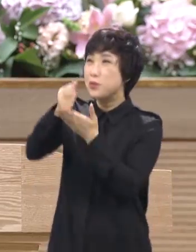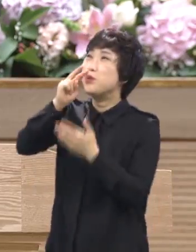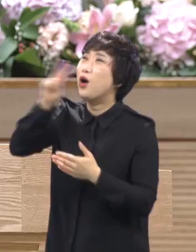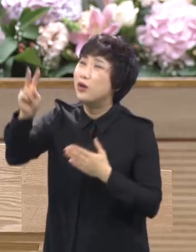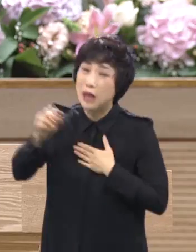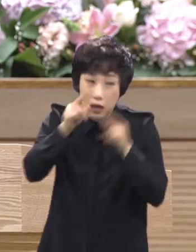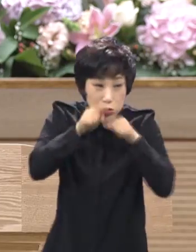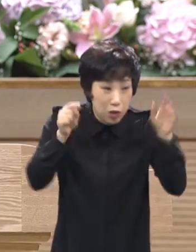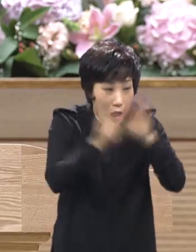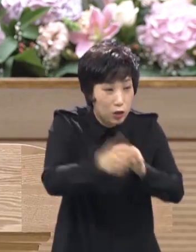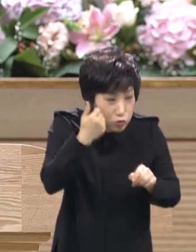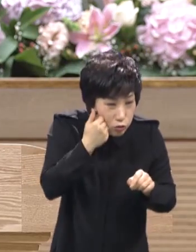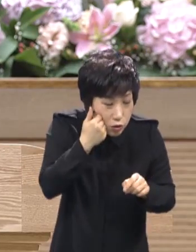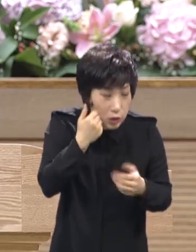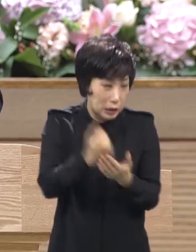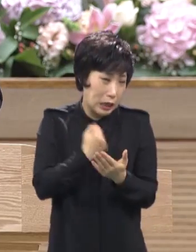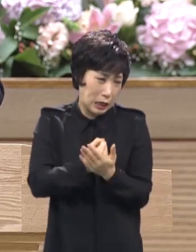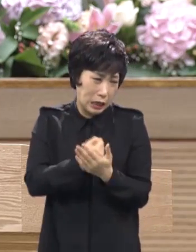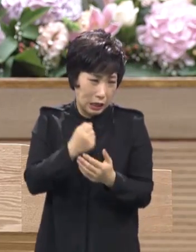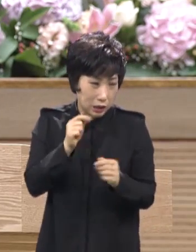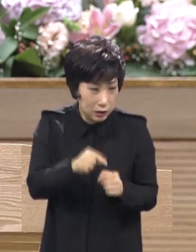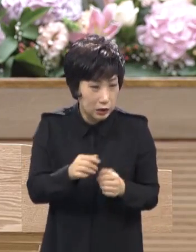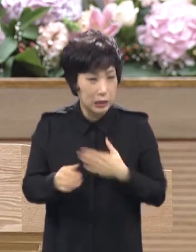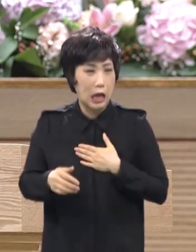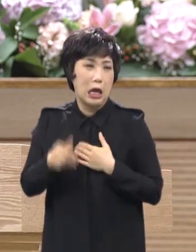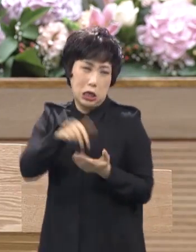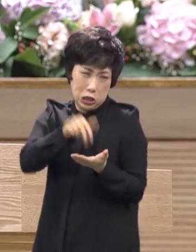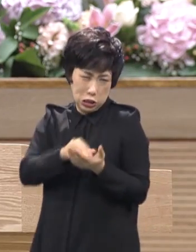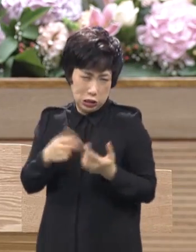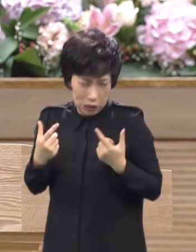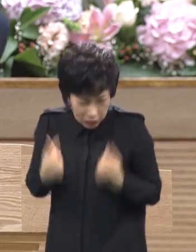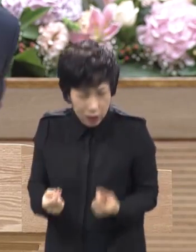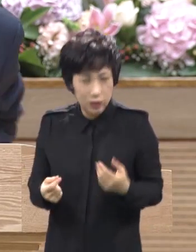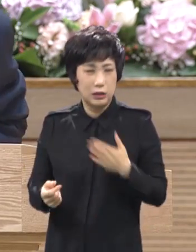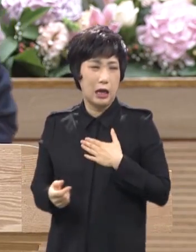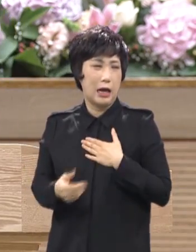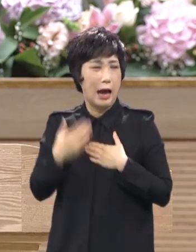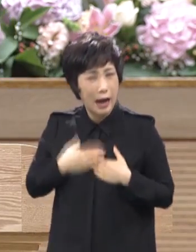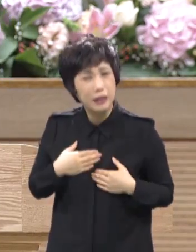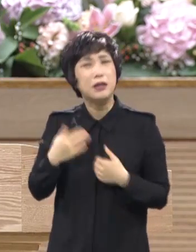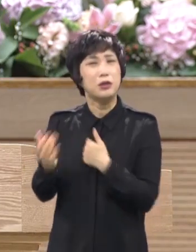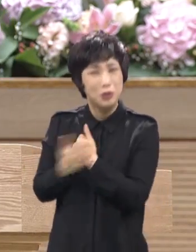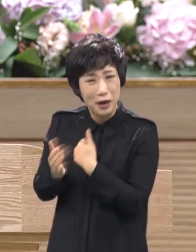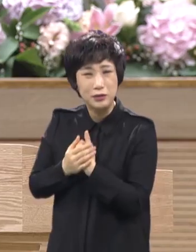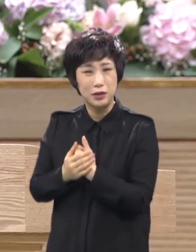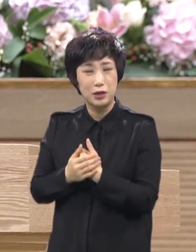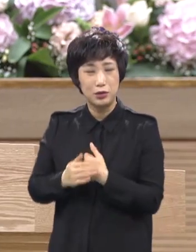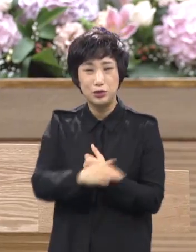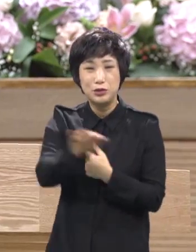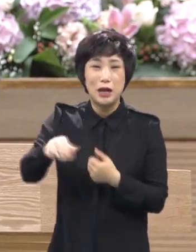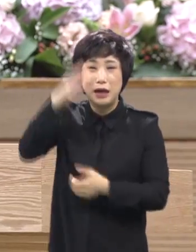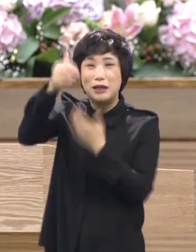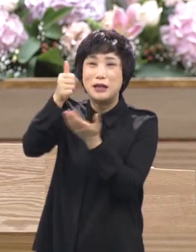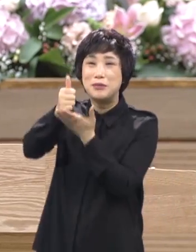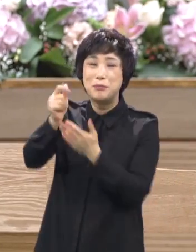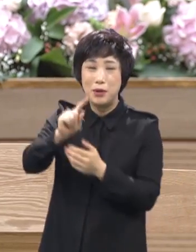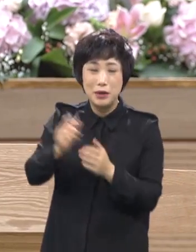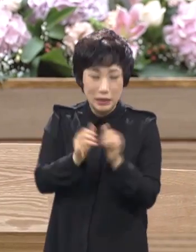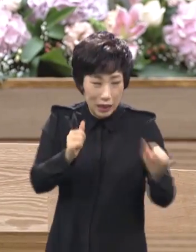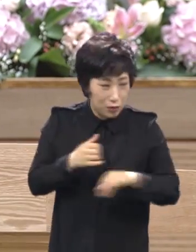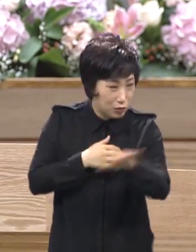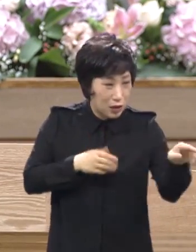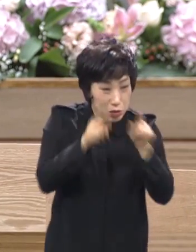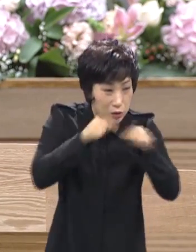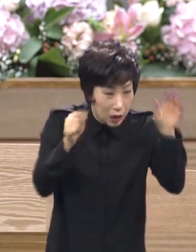사람들의 안타까운 상황을 내 사정처럼 알게 하옵소서. 우리 하나님이 인간이 지옥